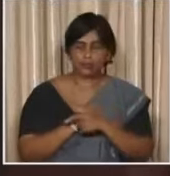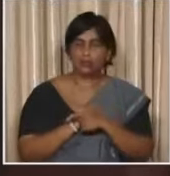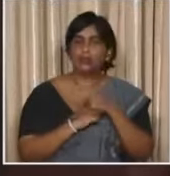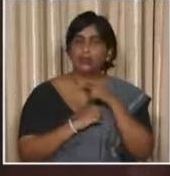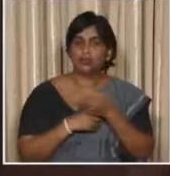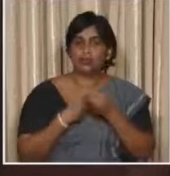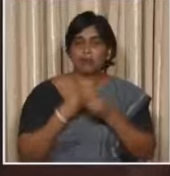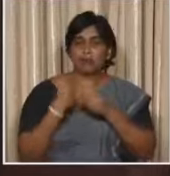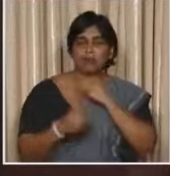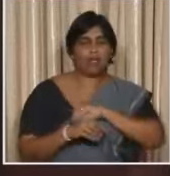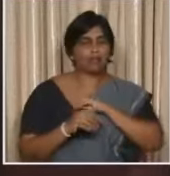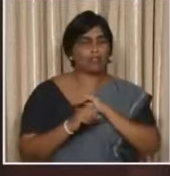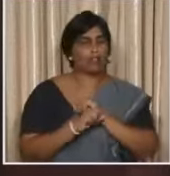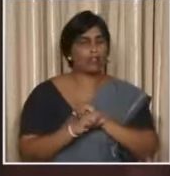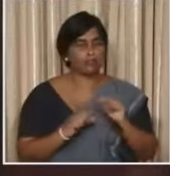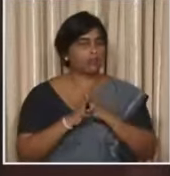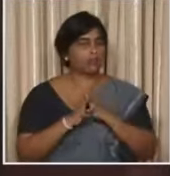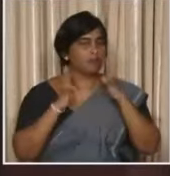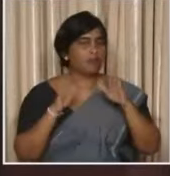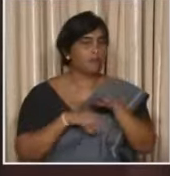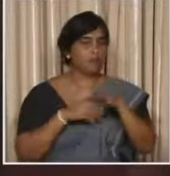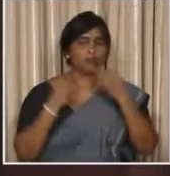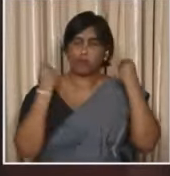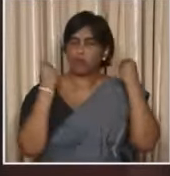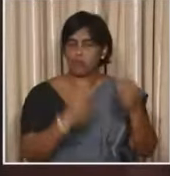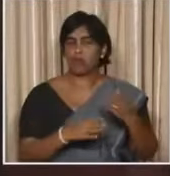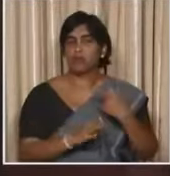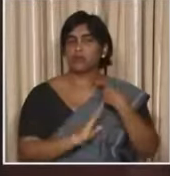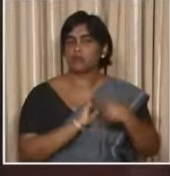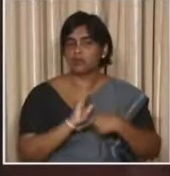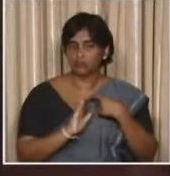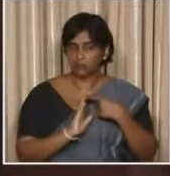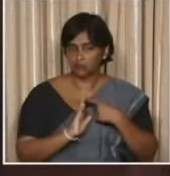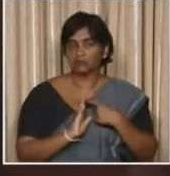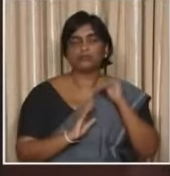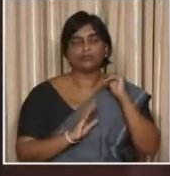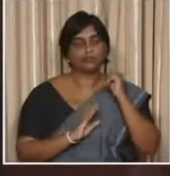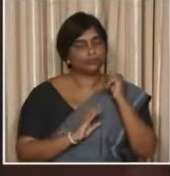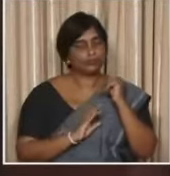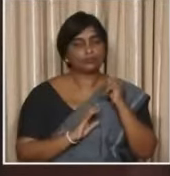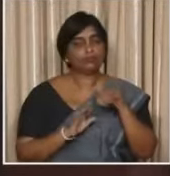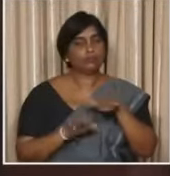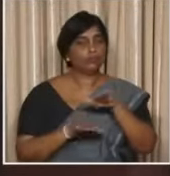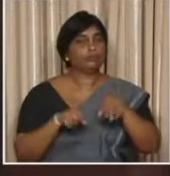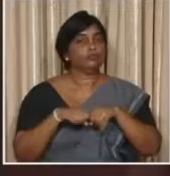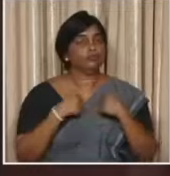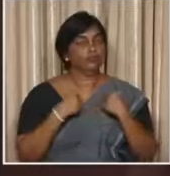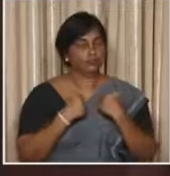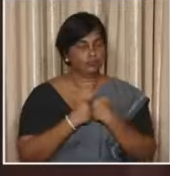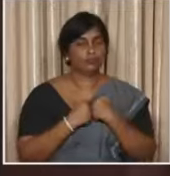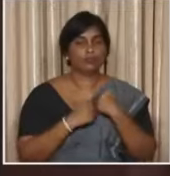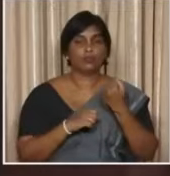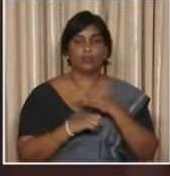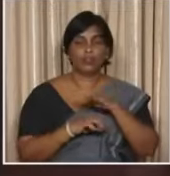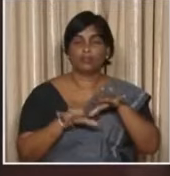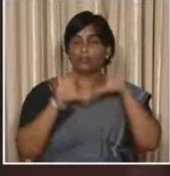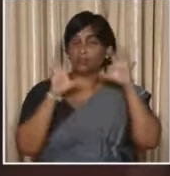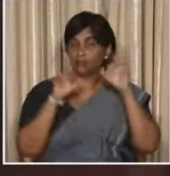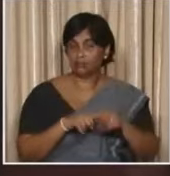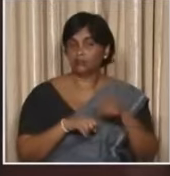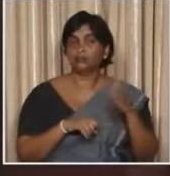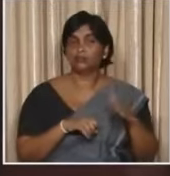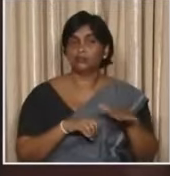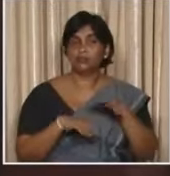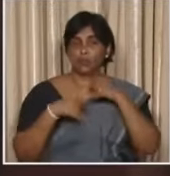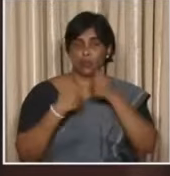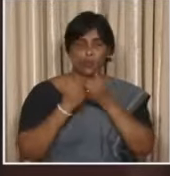දන්නවා ඌනෝපයෝගිතා පනත විශාල ඉඩම් ප්‍රමාණයක් මේ රටේ සමහරක් වතු සමාගම් වතු සමාගම් තමන්ගේ